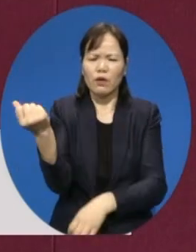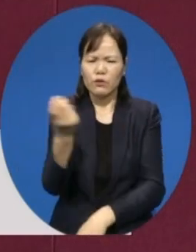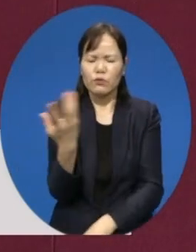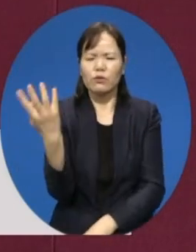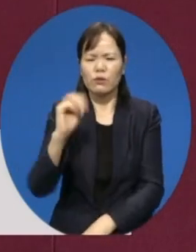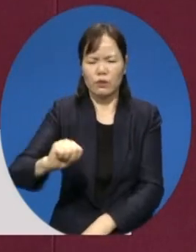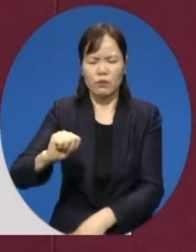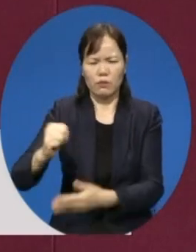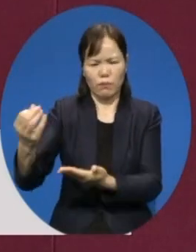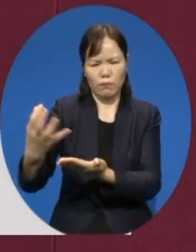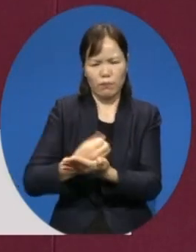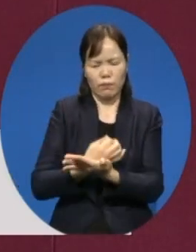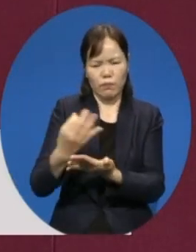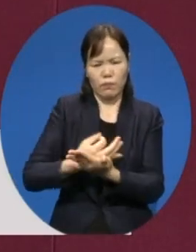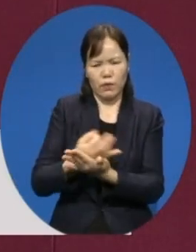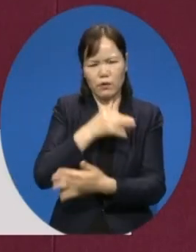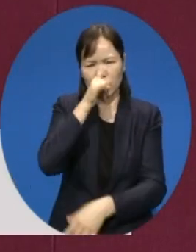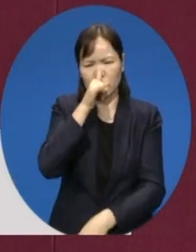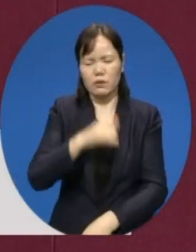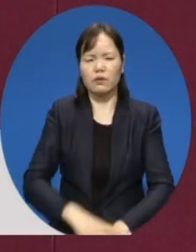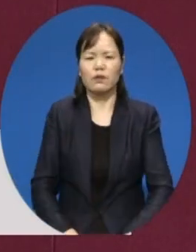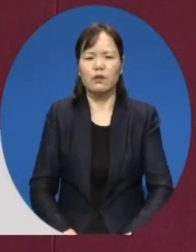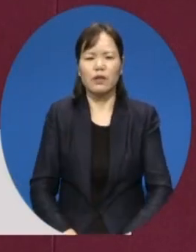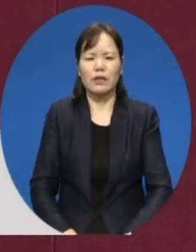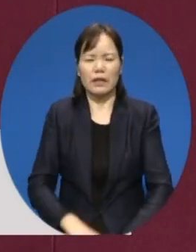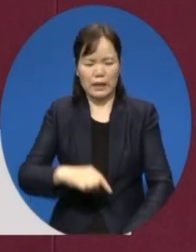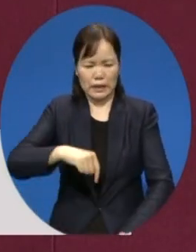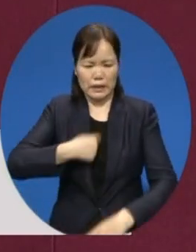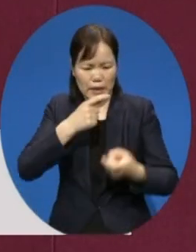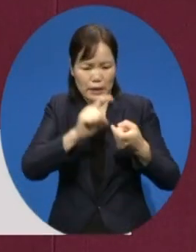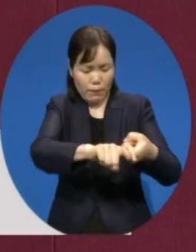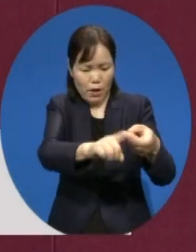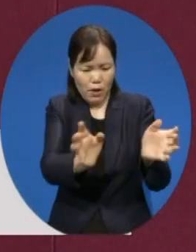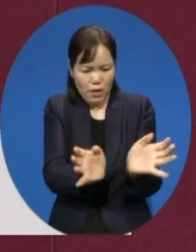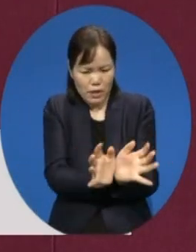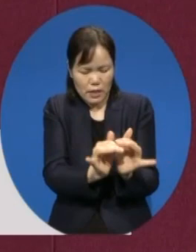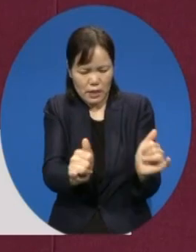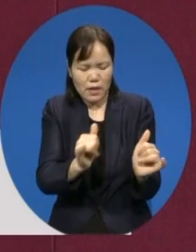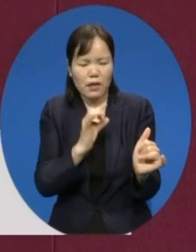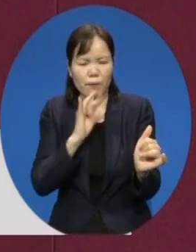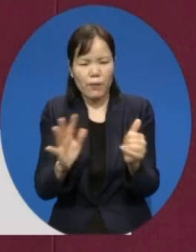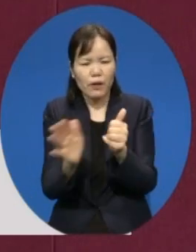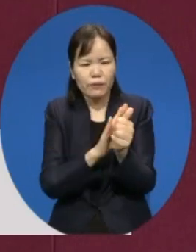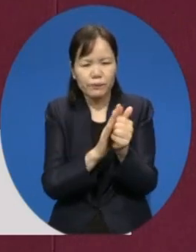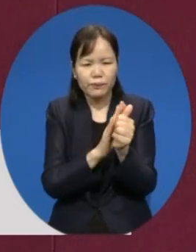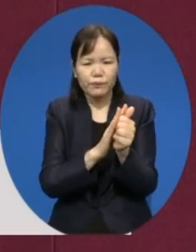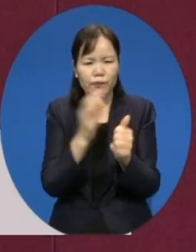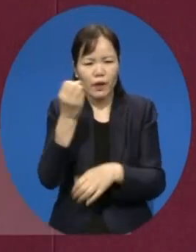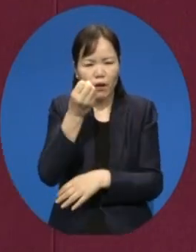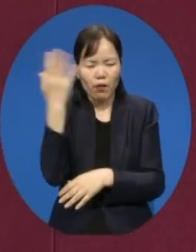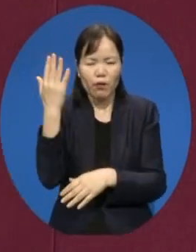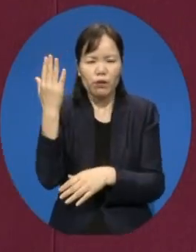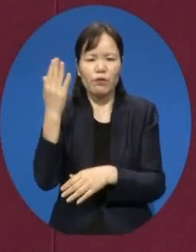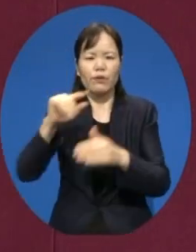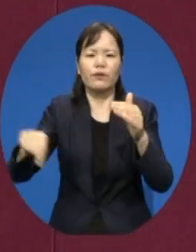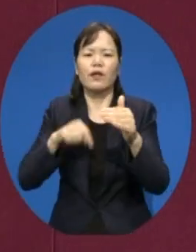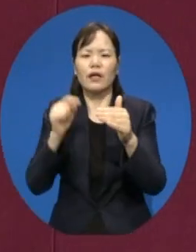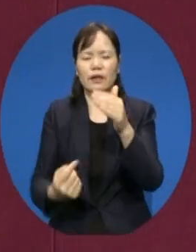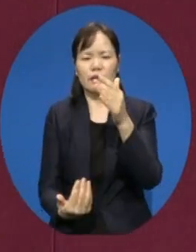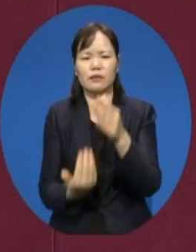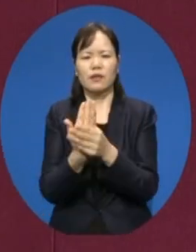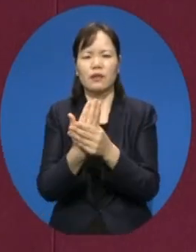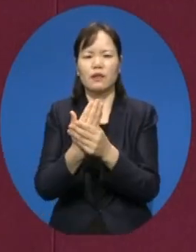있습니다. 오직 패거리 자기 진영 챙기기만 하는 문재인 정권 언론관 하에서 일어나고